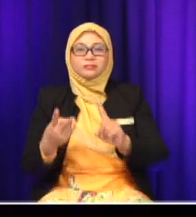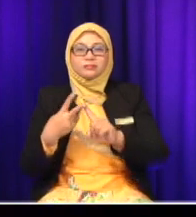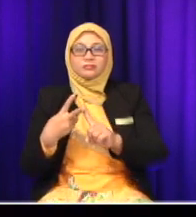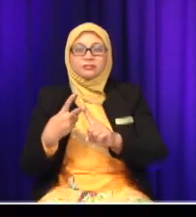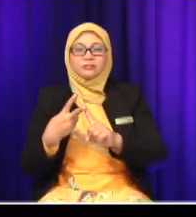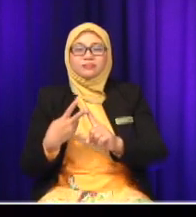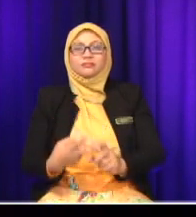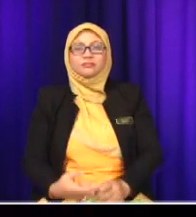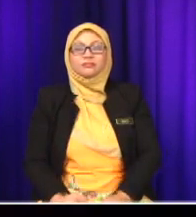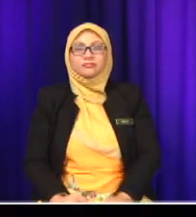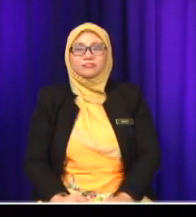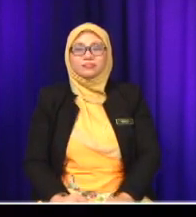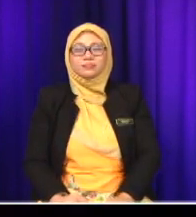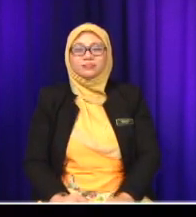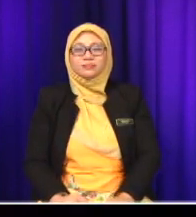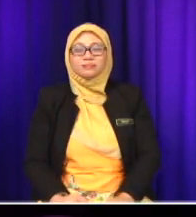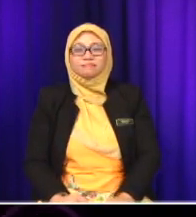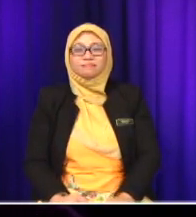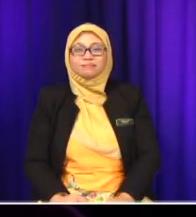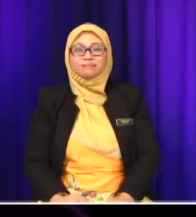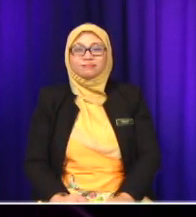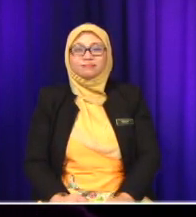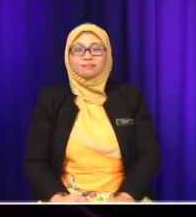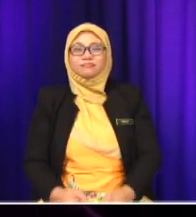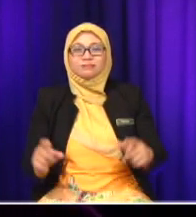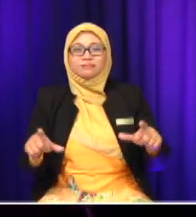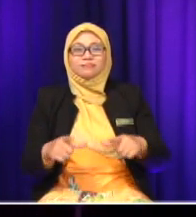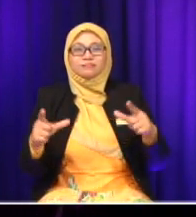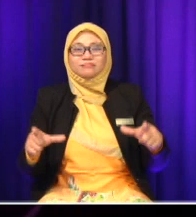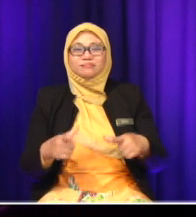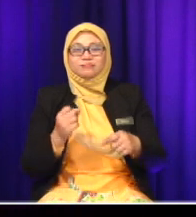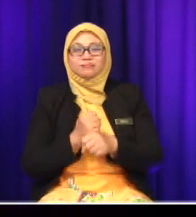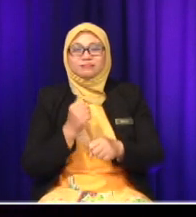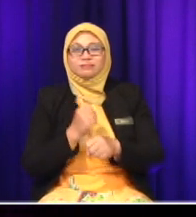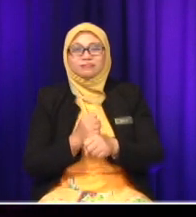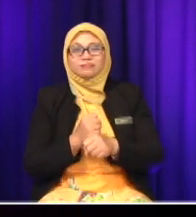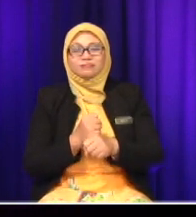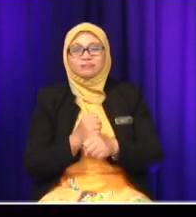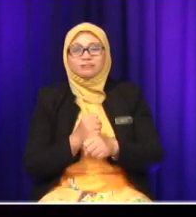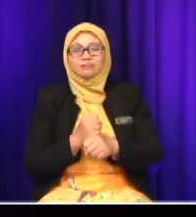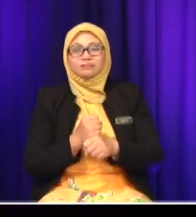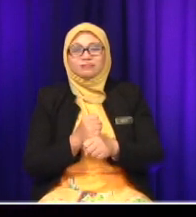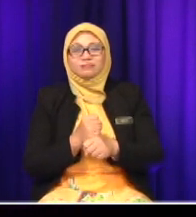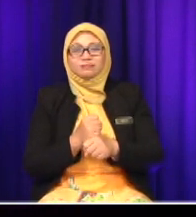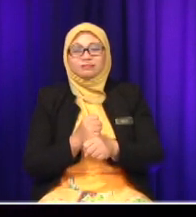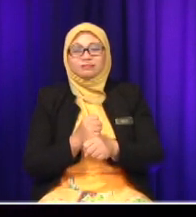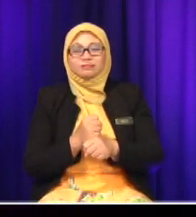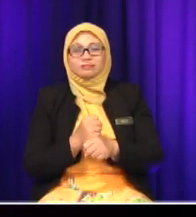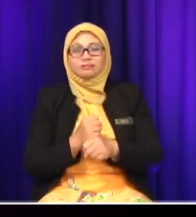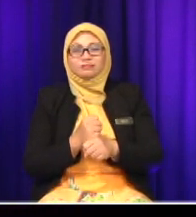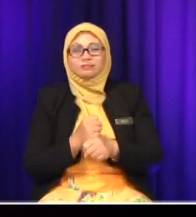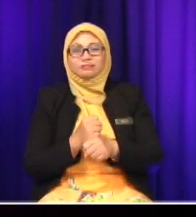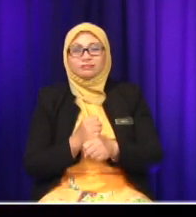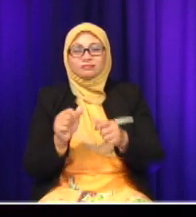kedua apa Langkah kesatan kedua langah yang kedua melakukan kerja melakukan kerja